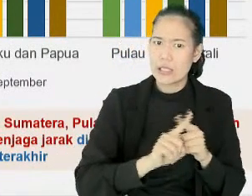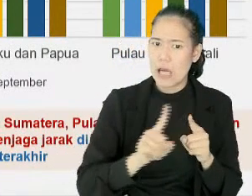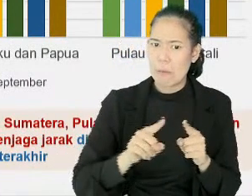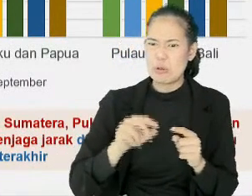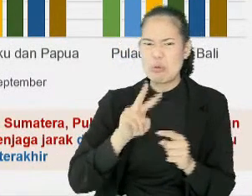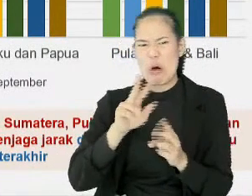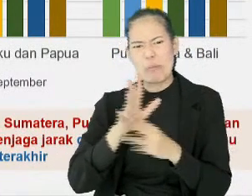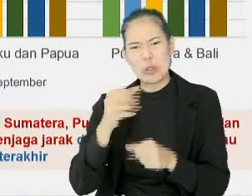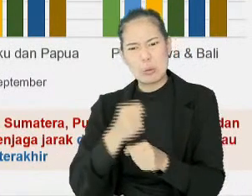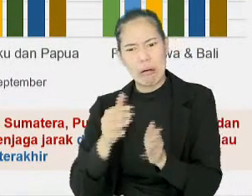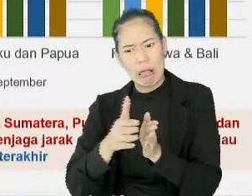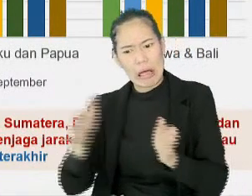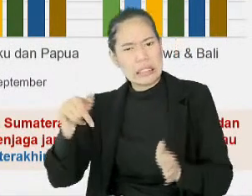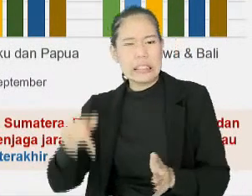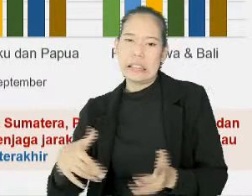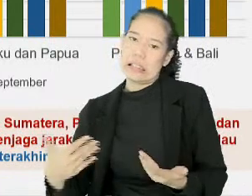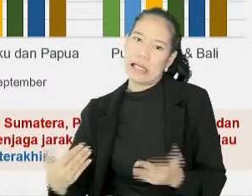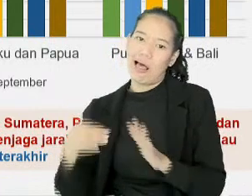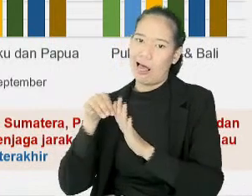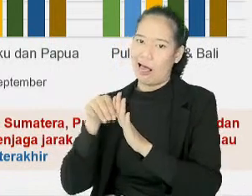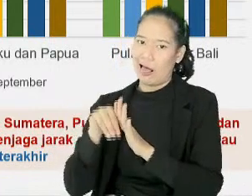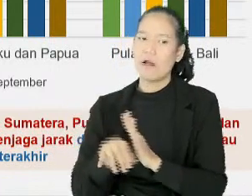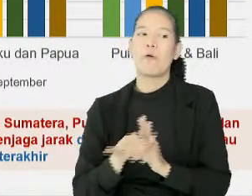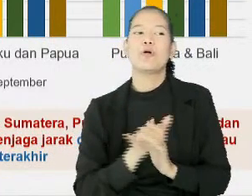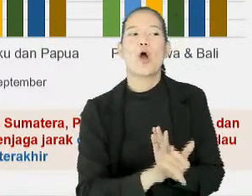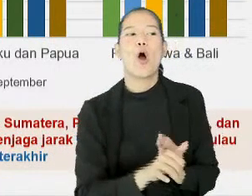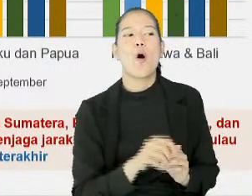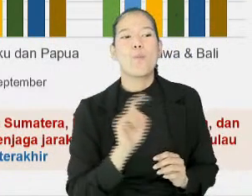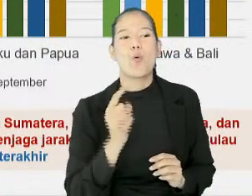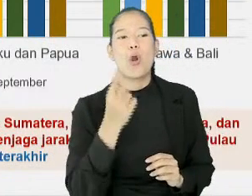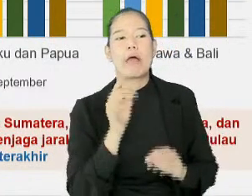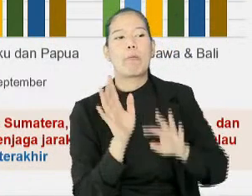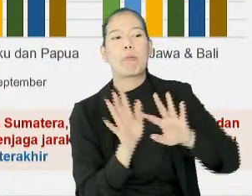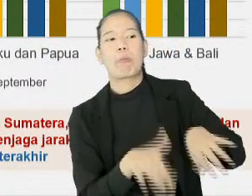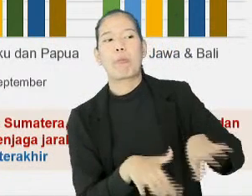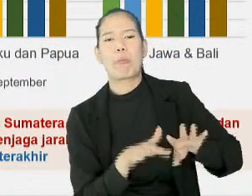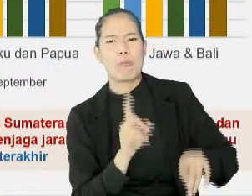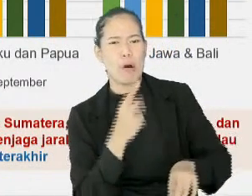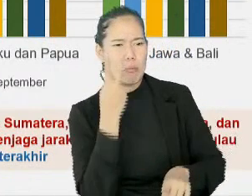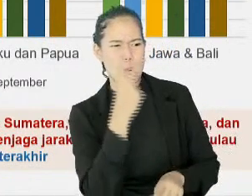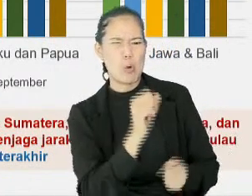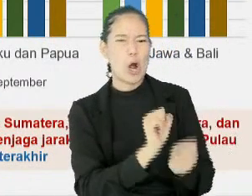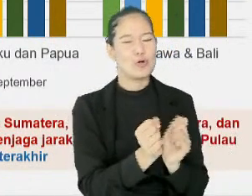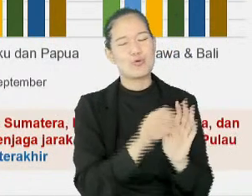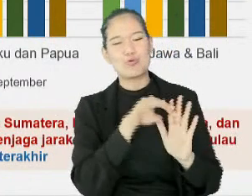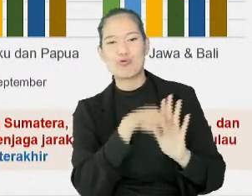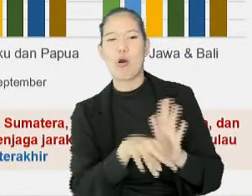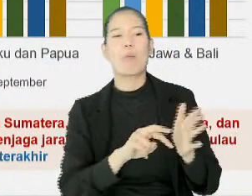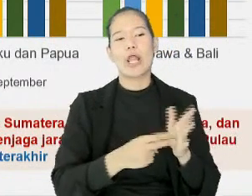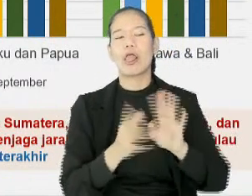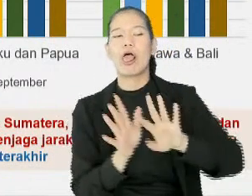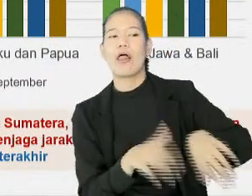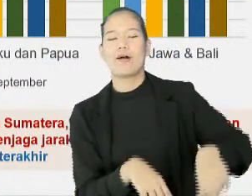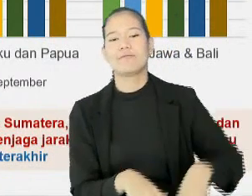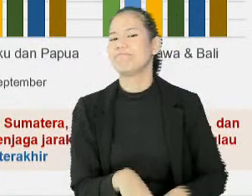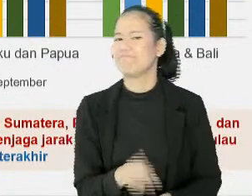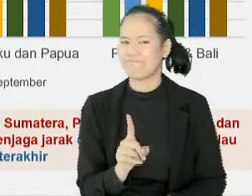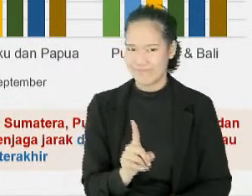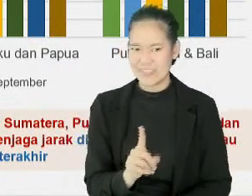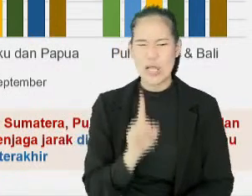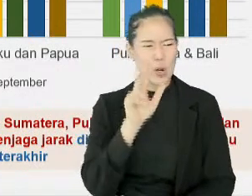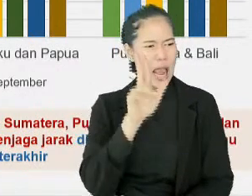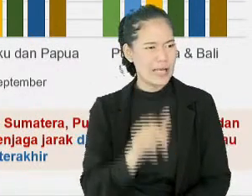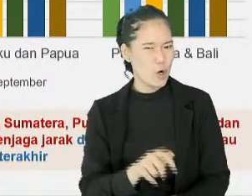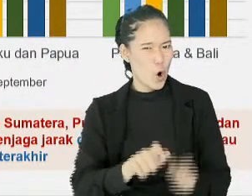yang kepatuhannya ini mulai Abay ya karena merasa kasus makin turun makin turun baik satu lagi sebetulnya